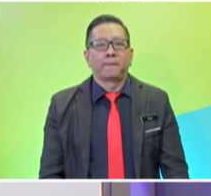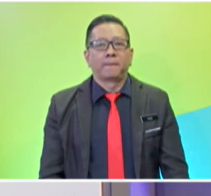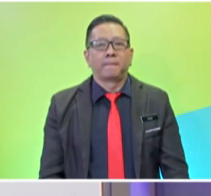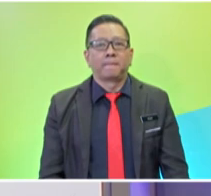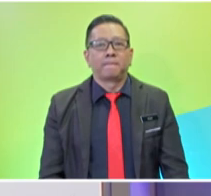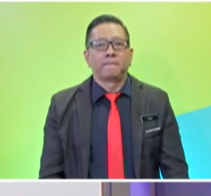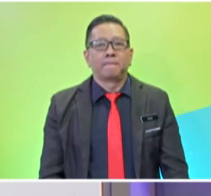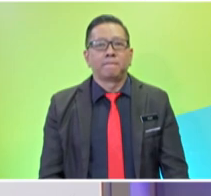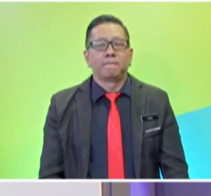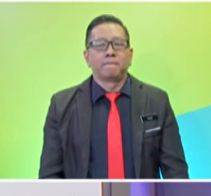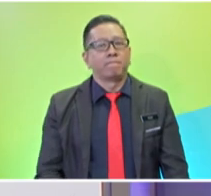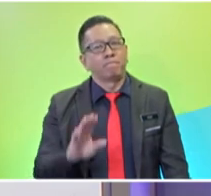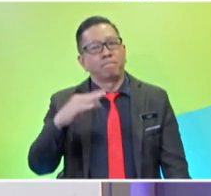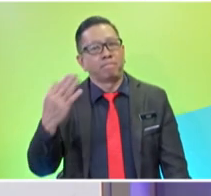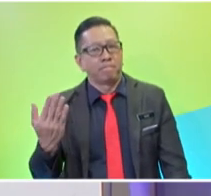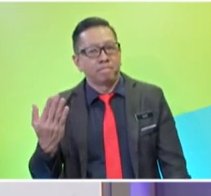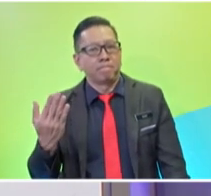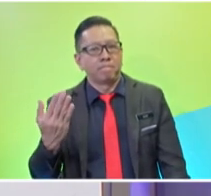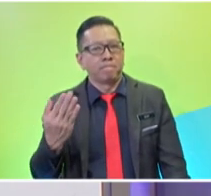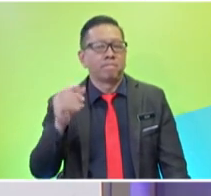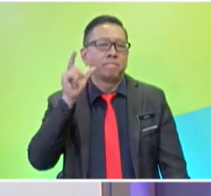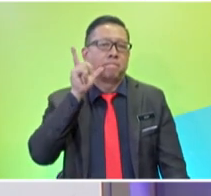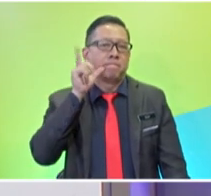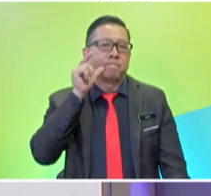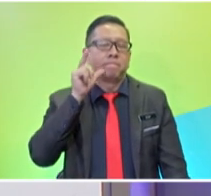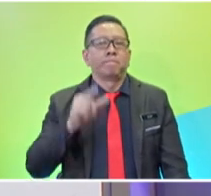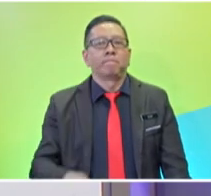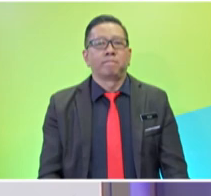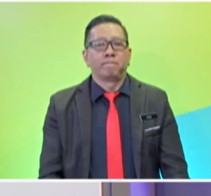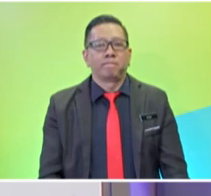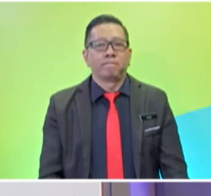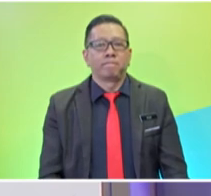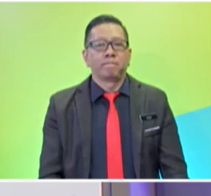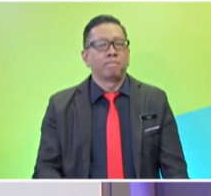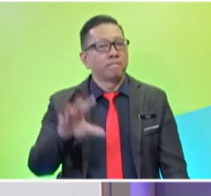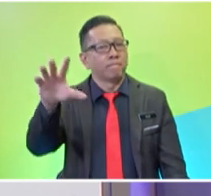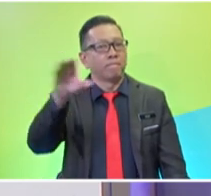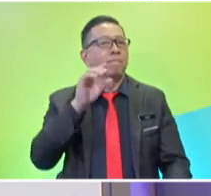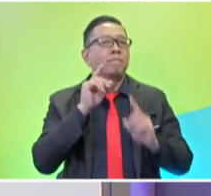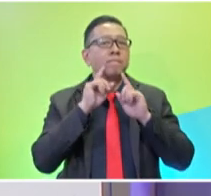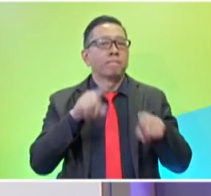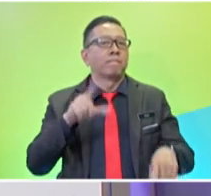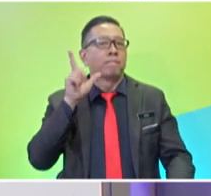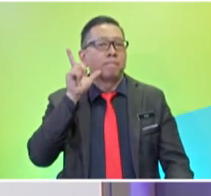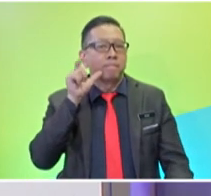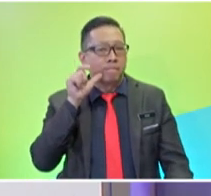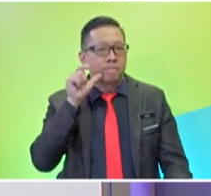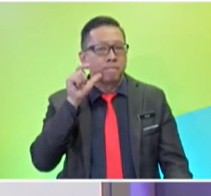dan satu lagi saya nak pilih jadi saya akan ambil jawaban Arjuna